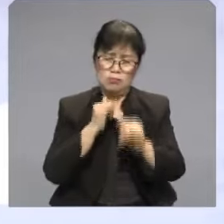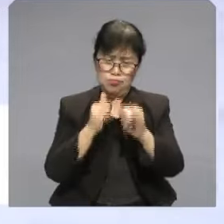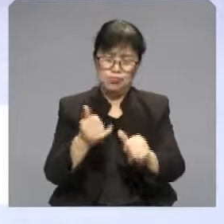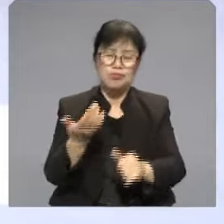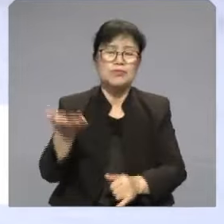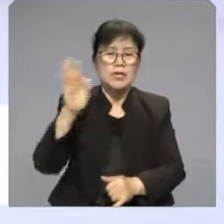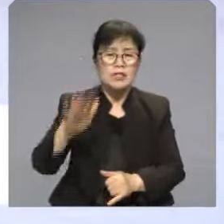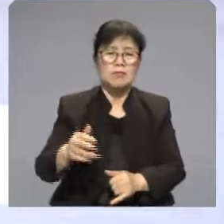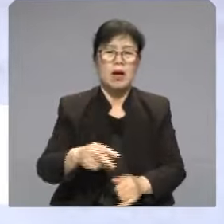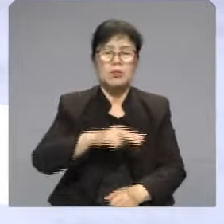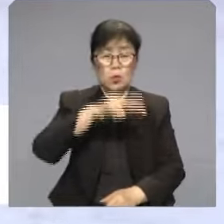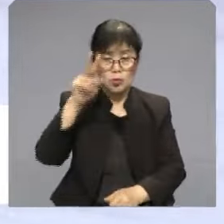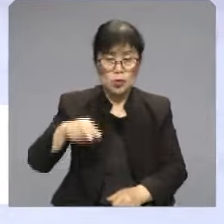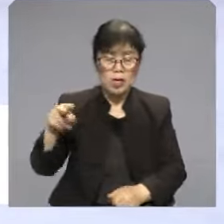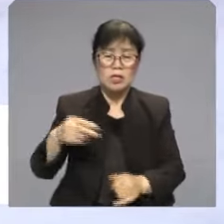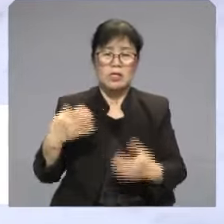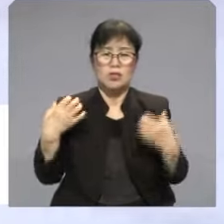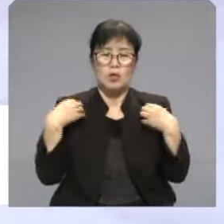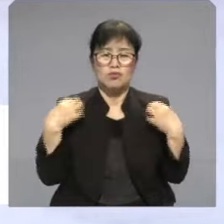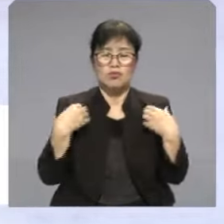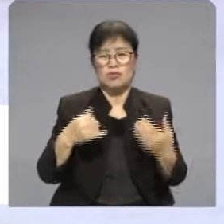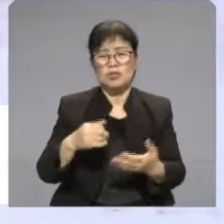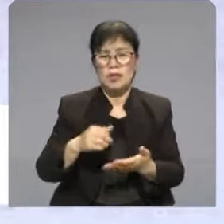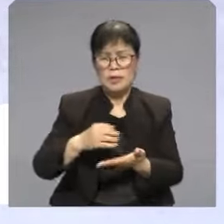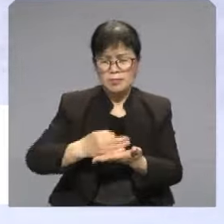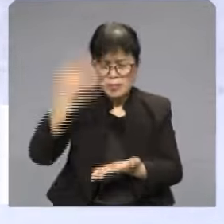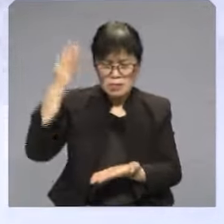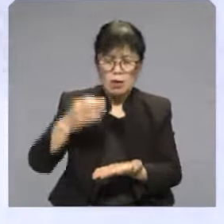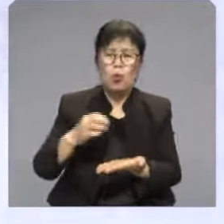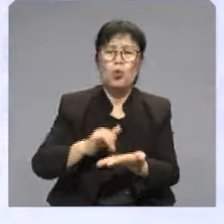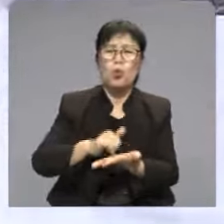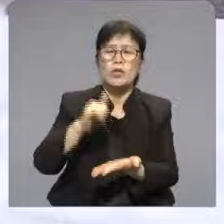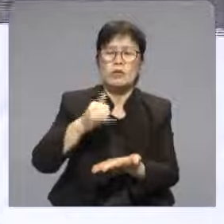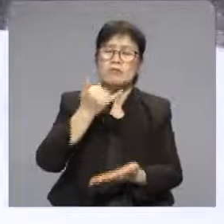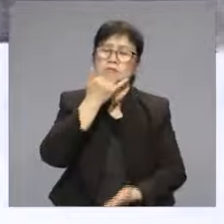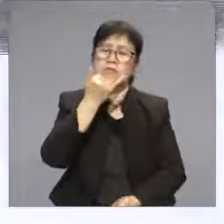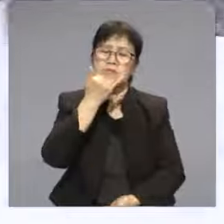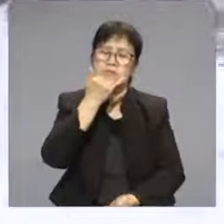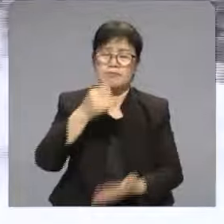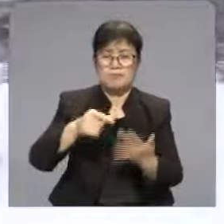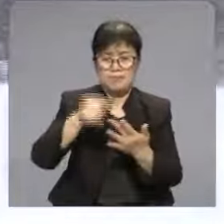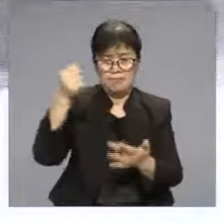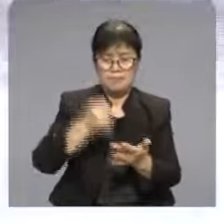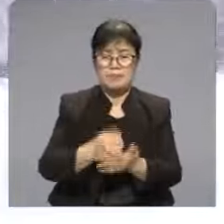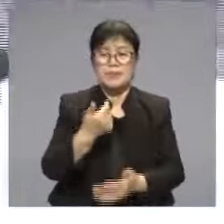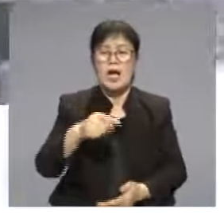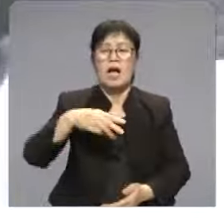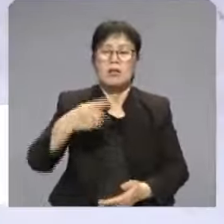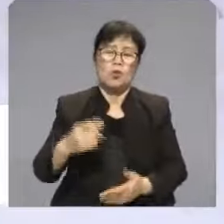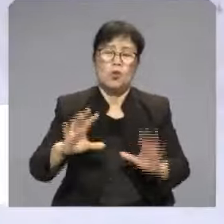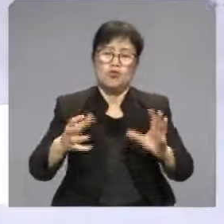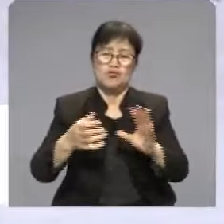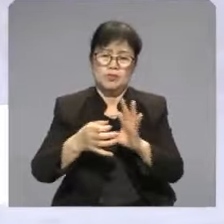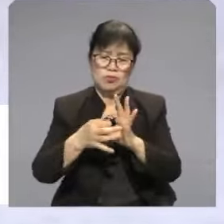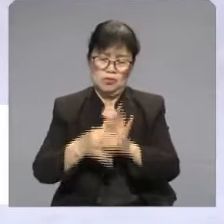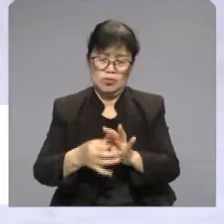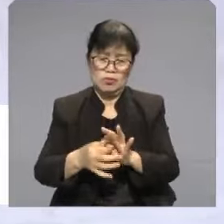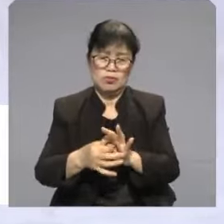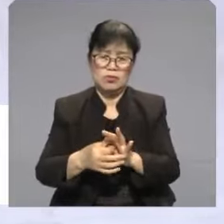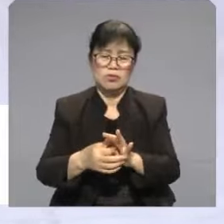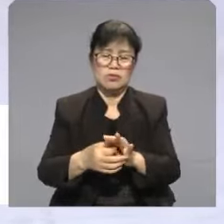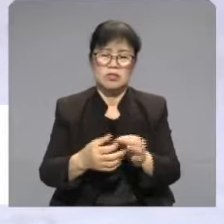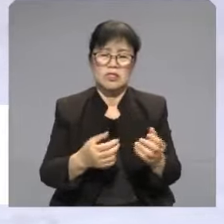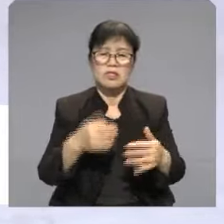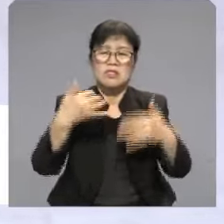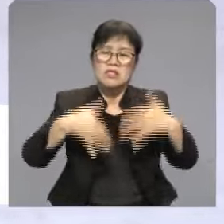우수했지만 노르웨이 정부는 두배 이상 비싼 독일산을 택했습니다. 나토 핵심 동맹국과 같은 기종을